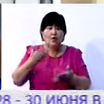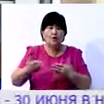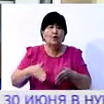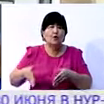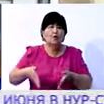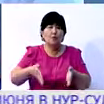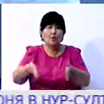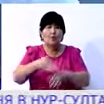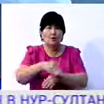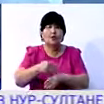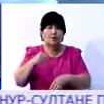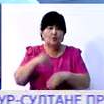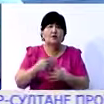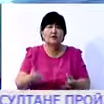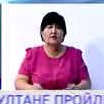улице,